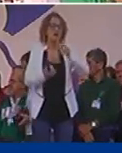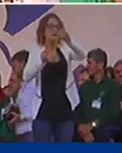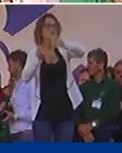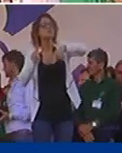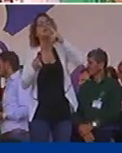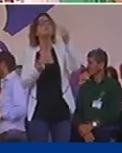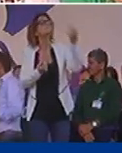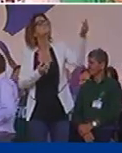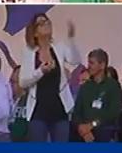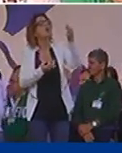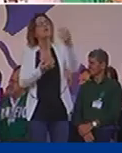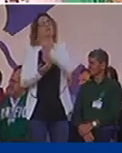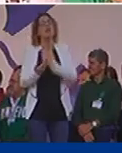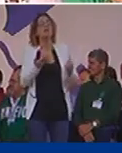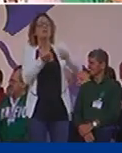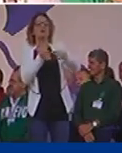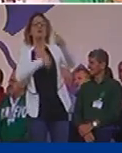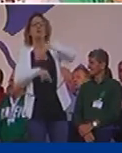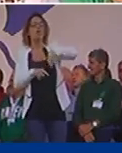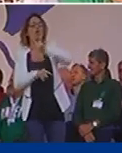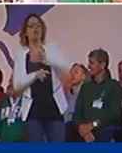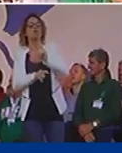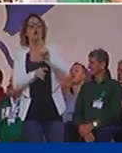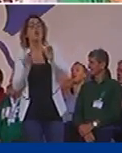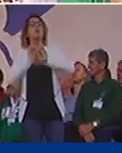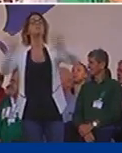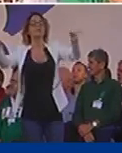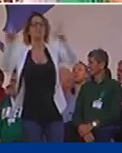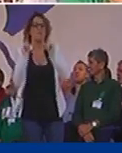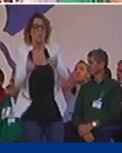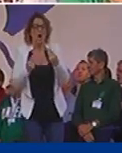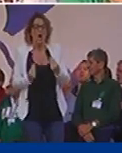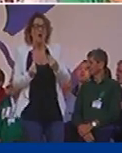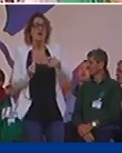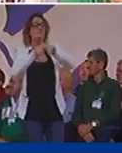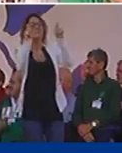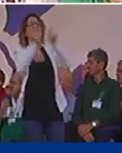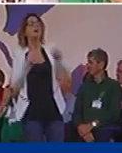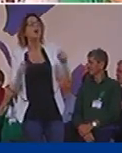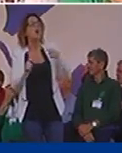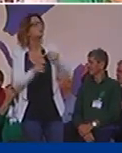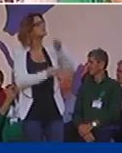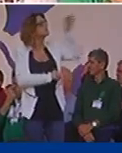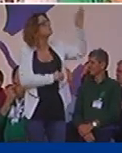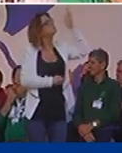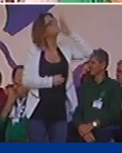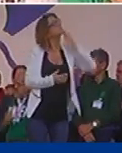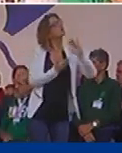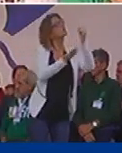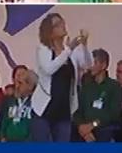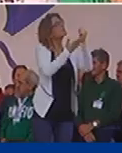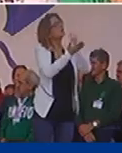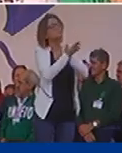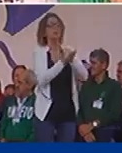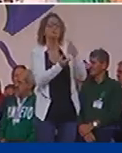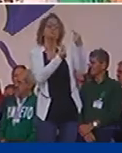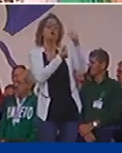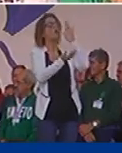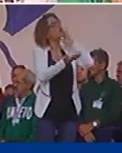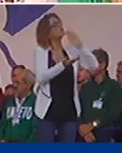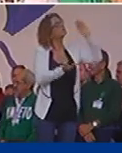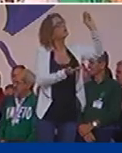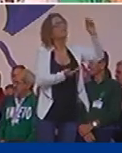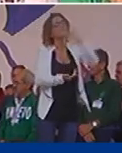stiamo parlando? Faccio al federalismo andando a chiedere al permesso di prendere dei soldi o di stampare dei soldi a